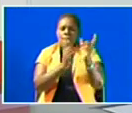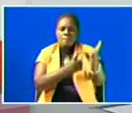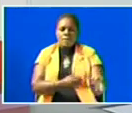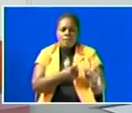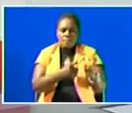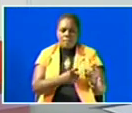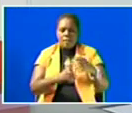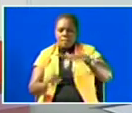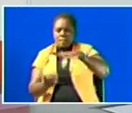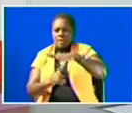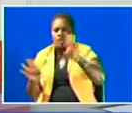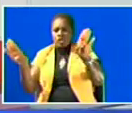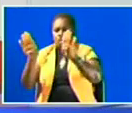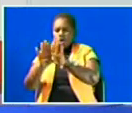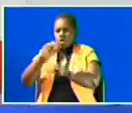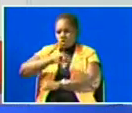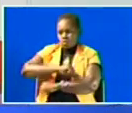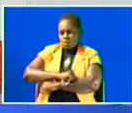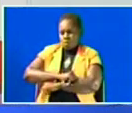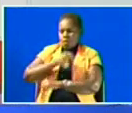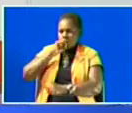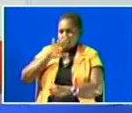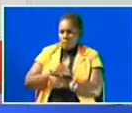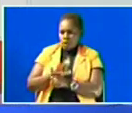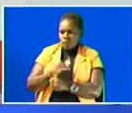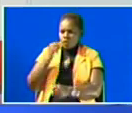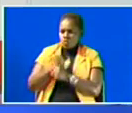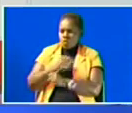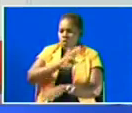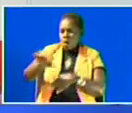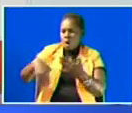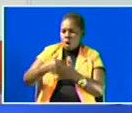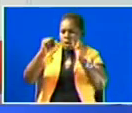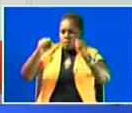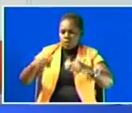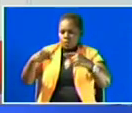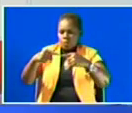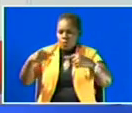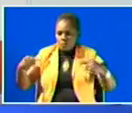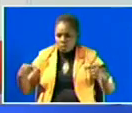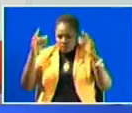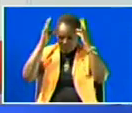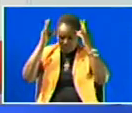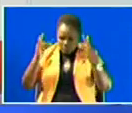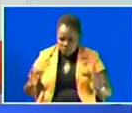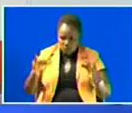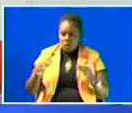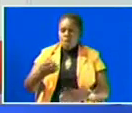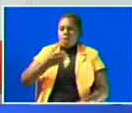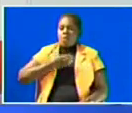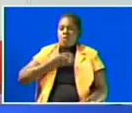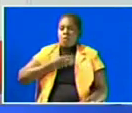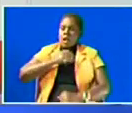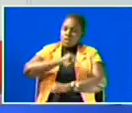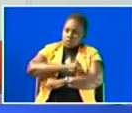ya Wizara ya Elimu kufunga shule hiyo, huku wakiahidi kufanya kila juhudi kupinga hatua hiyo. Kwingineko, mmiliki wa shule